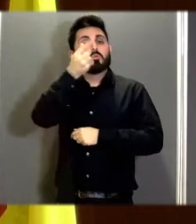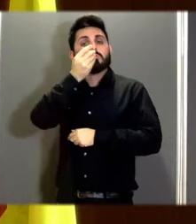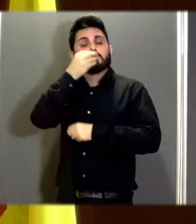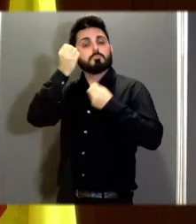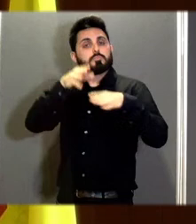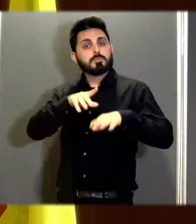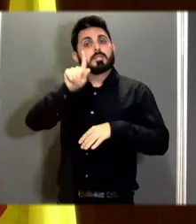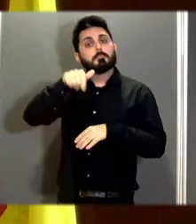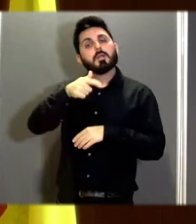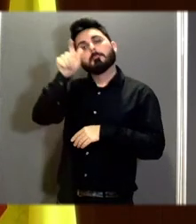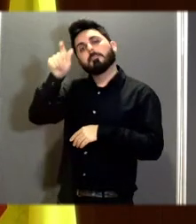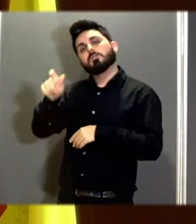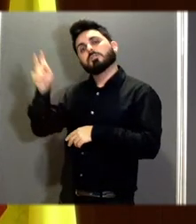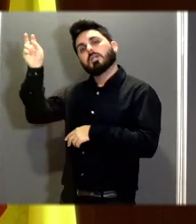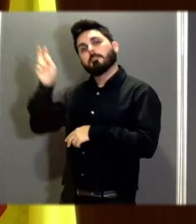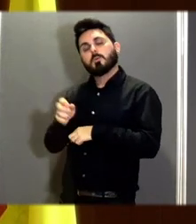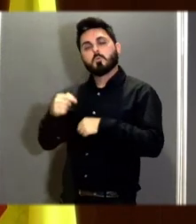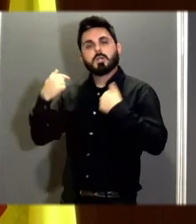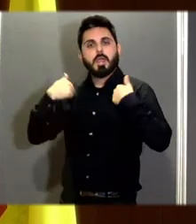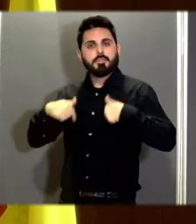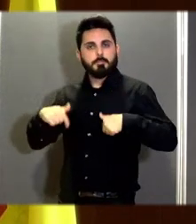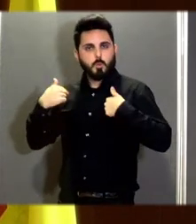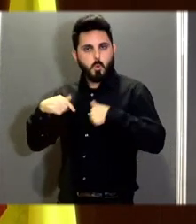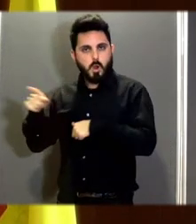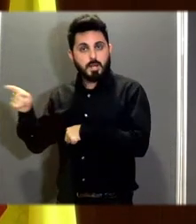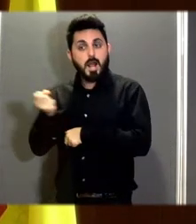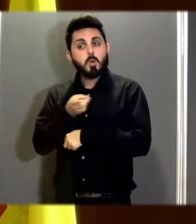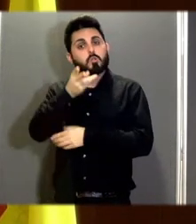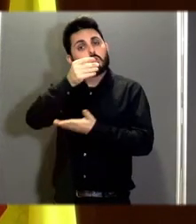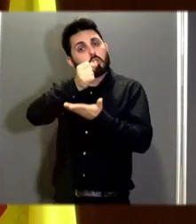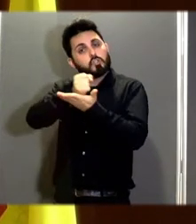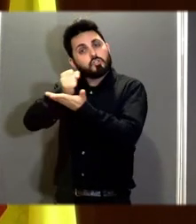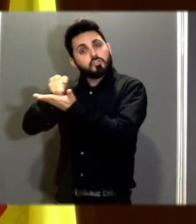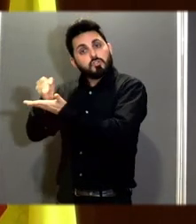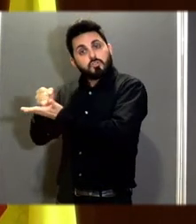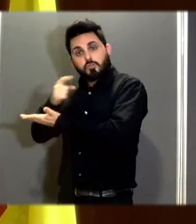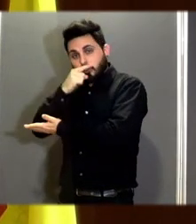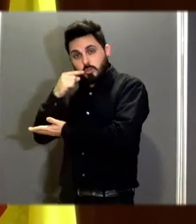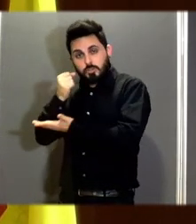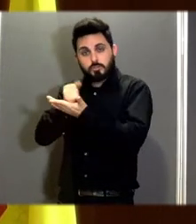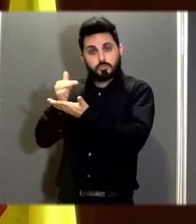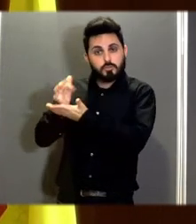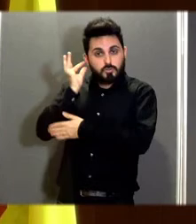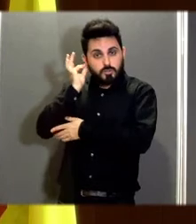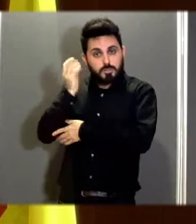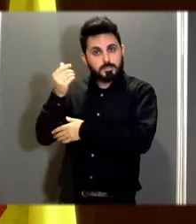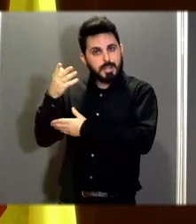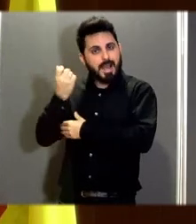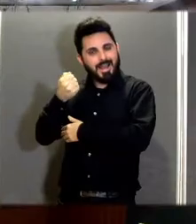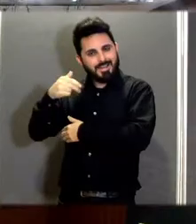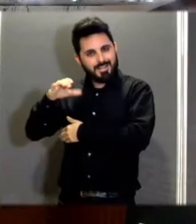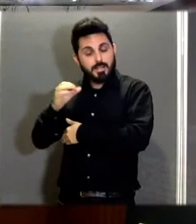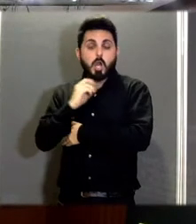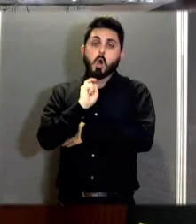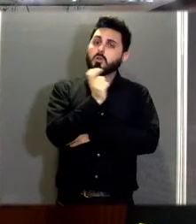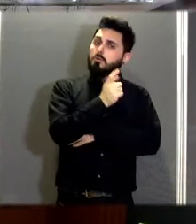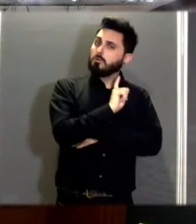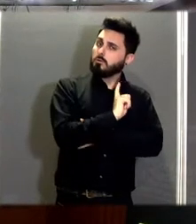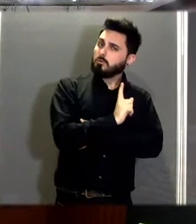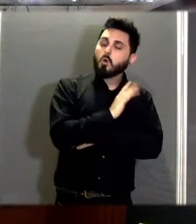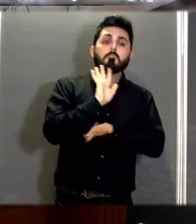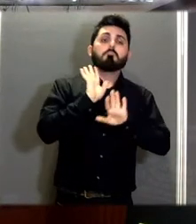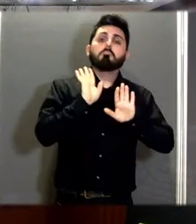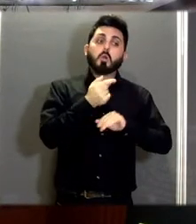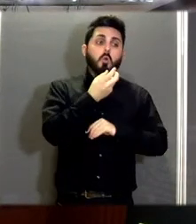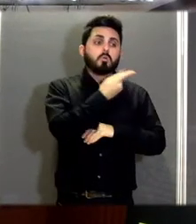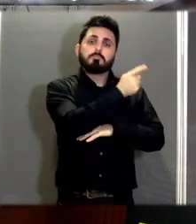individual, i moltes d'elles són socis i sòcies de l'entitat, moltes no, moltes persones molt rellevants de